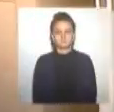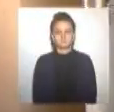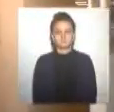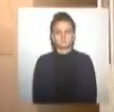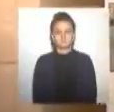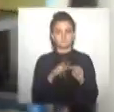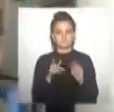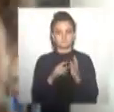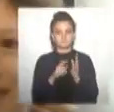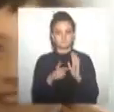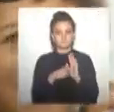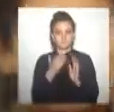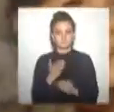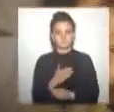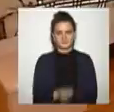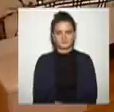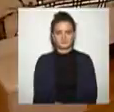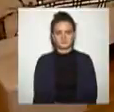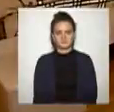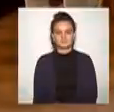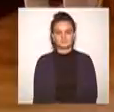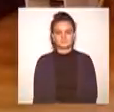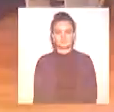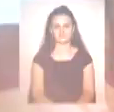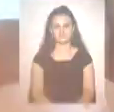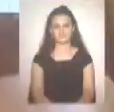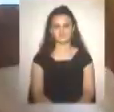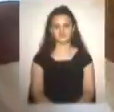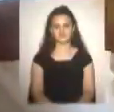აი ეს არის ოთახი.